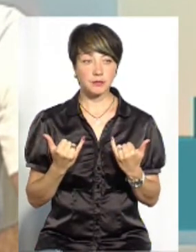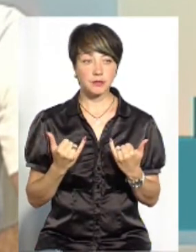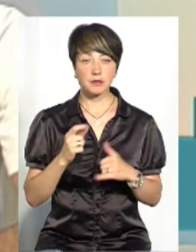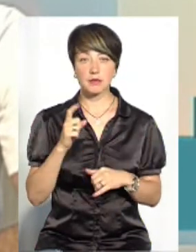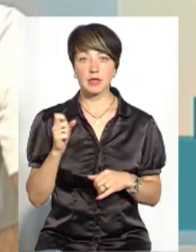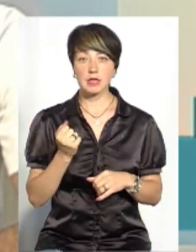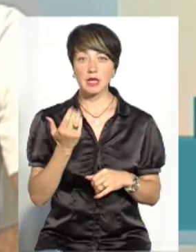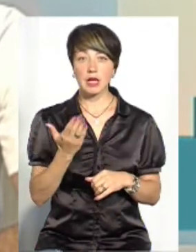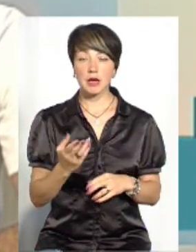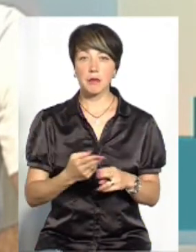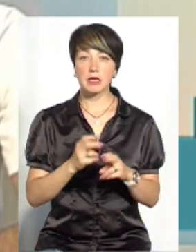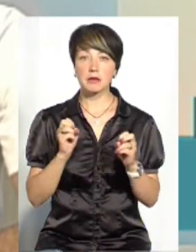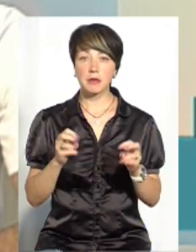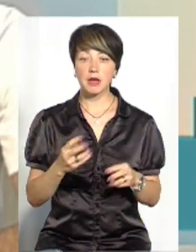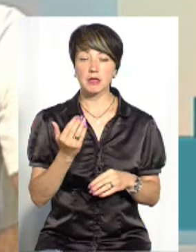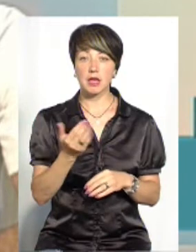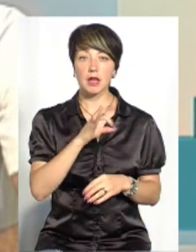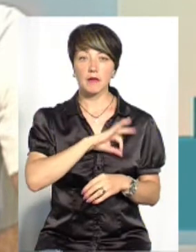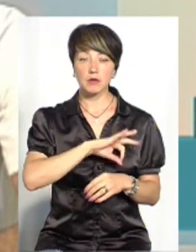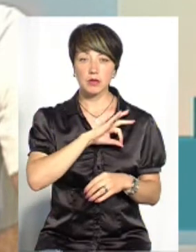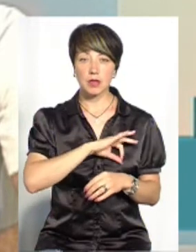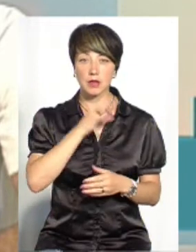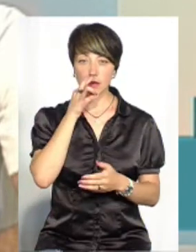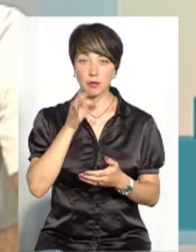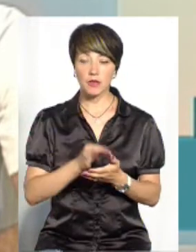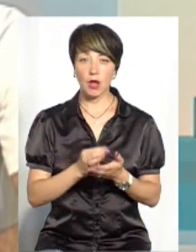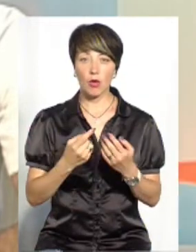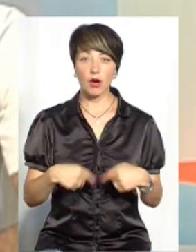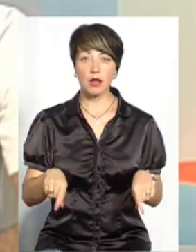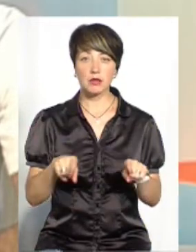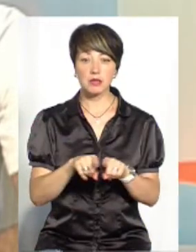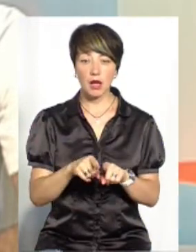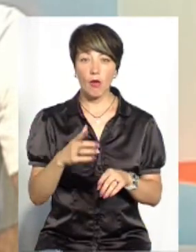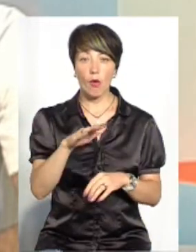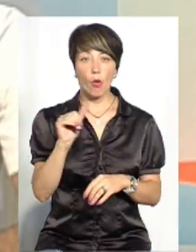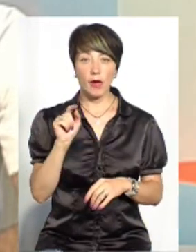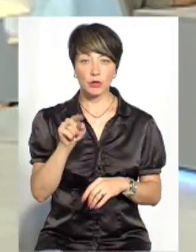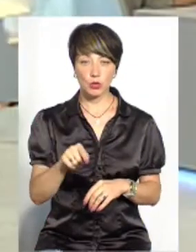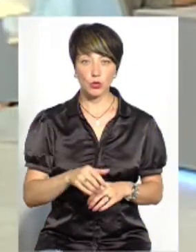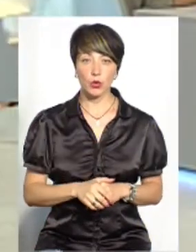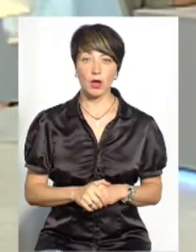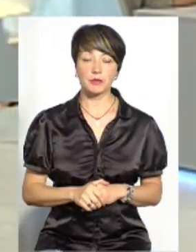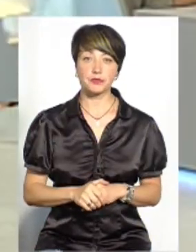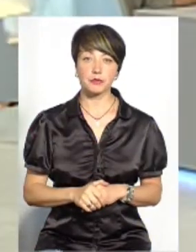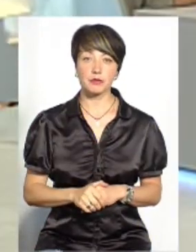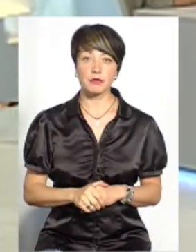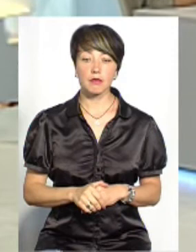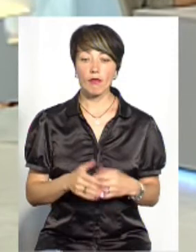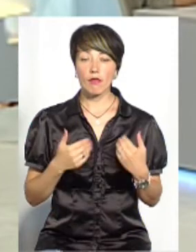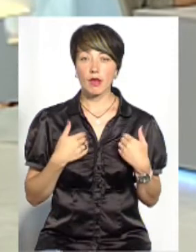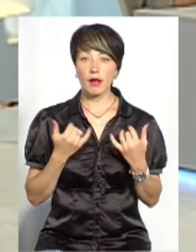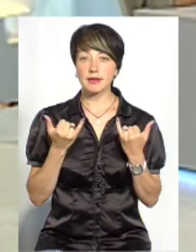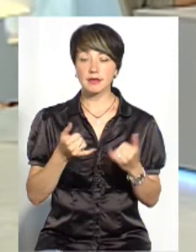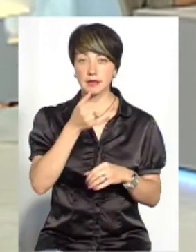за їх безпеку, за їх експлуатацію відповідає організація, яка його орендує. А от я зараз не